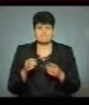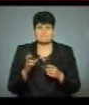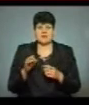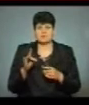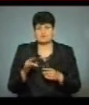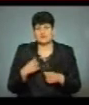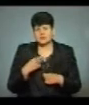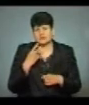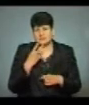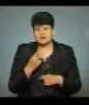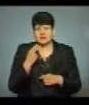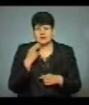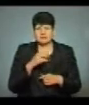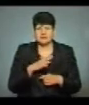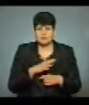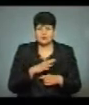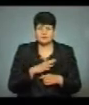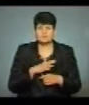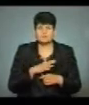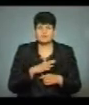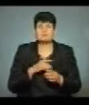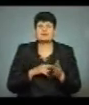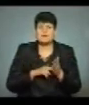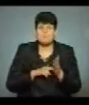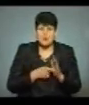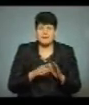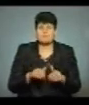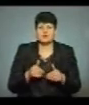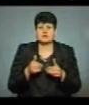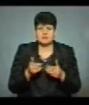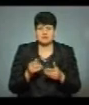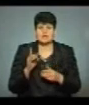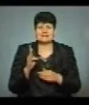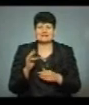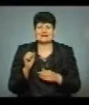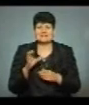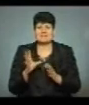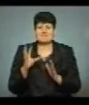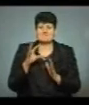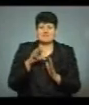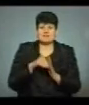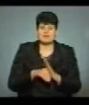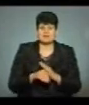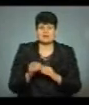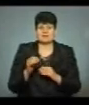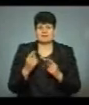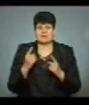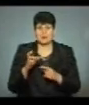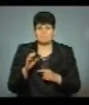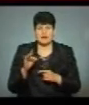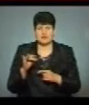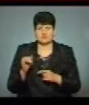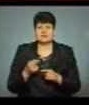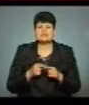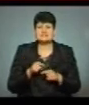бути... бачення, звичайно, доцільніше було б, якби було і так ми наполягаємо, принаймні так подаємо, що Настасівська йде в склад Великоберезовицької об'єднаної територіальної громади. І